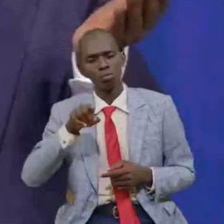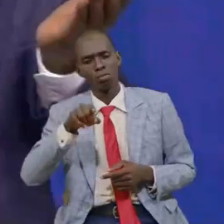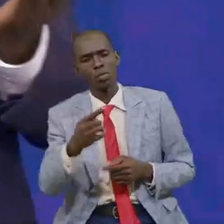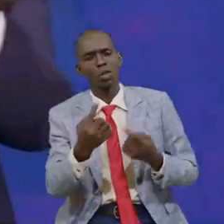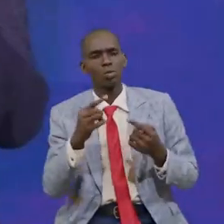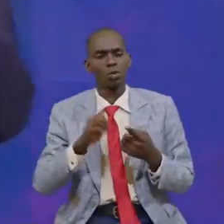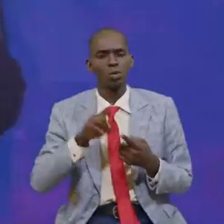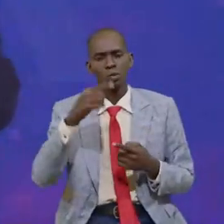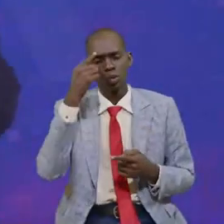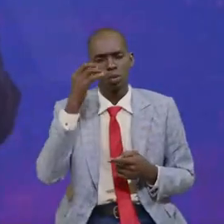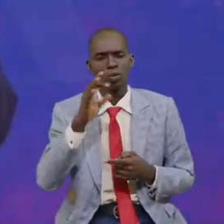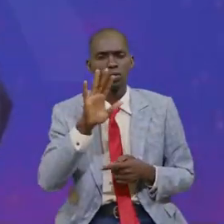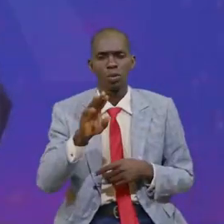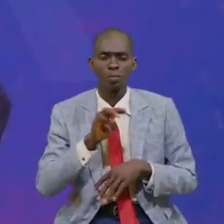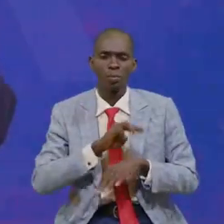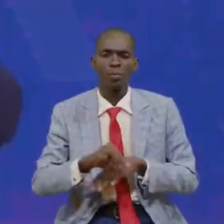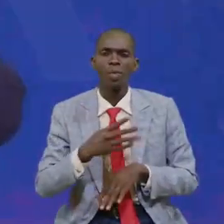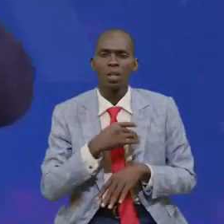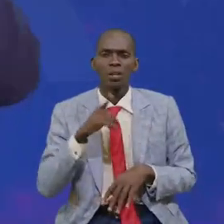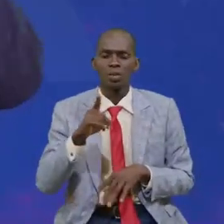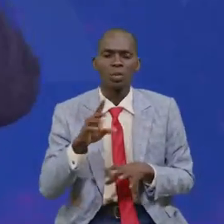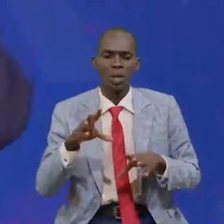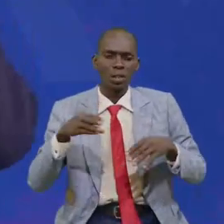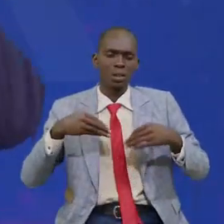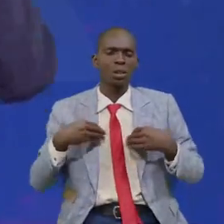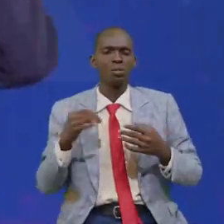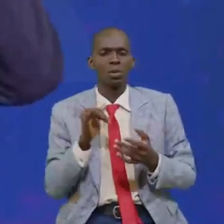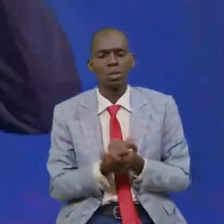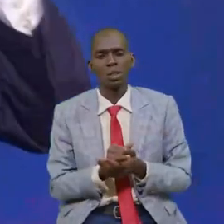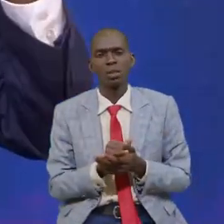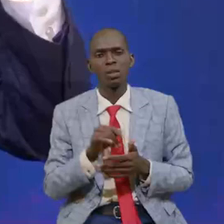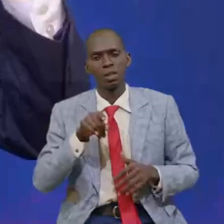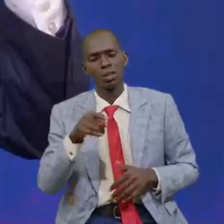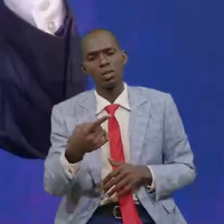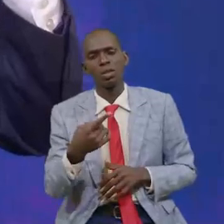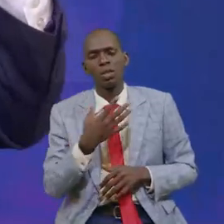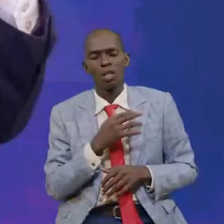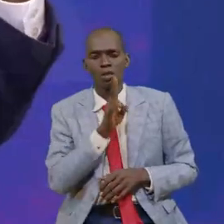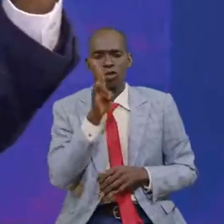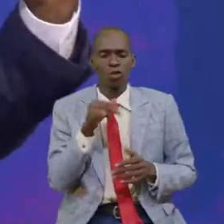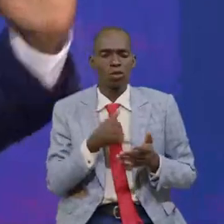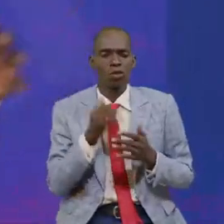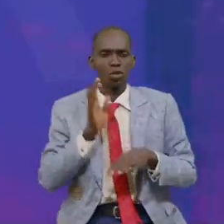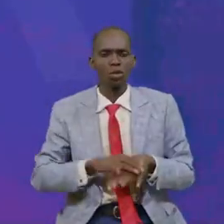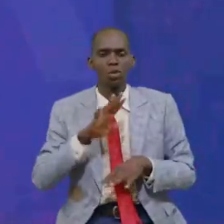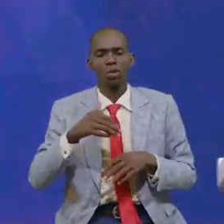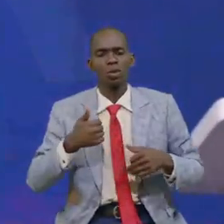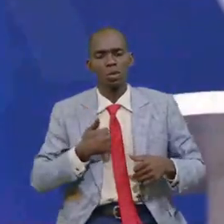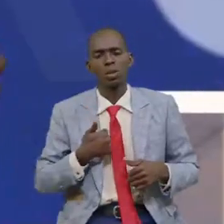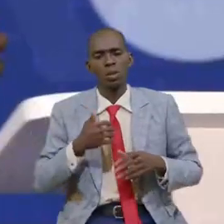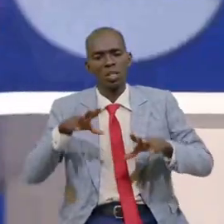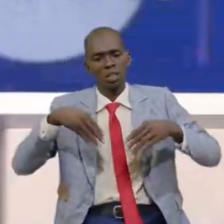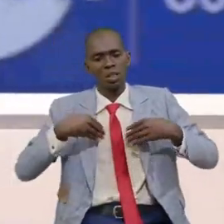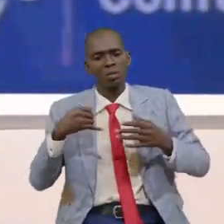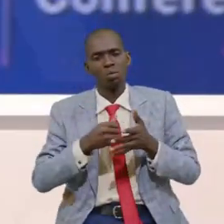ton ministère. Et tu prends ces insultes. Et tu passes ça sur toi-même. Parce